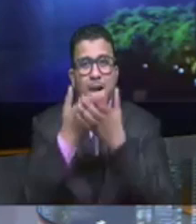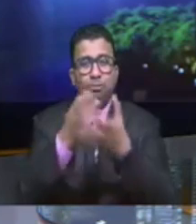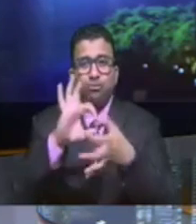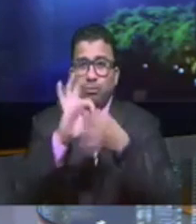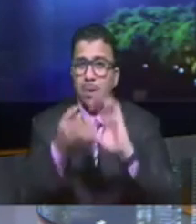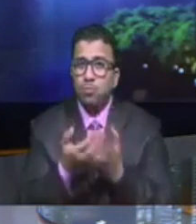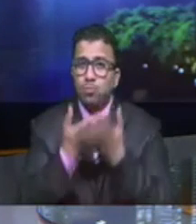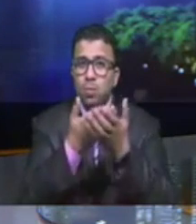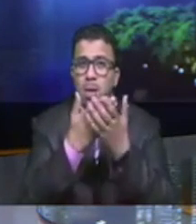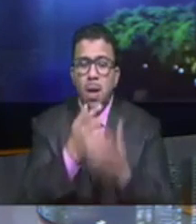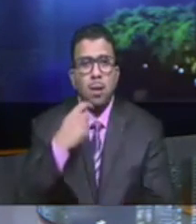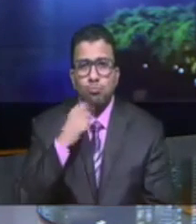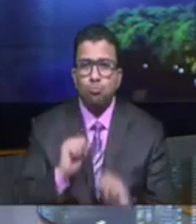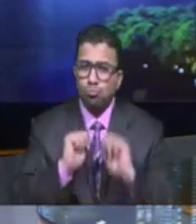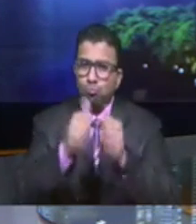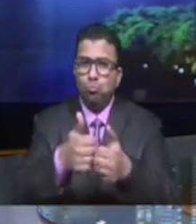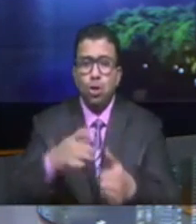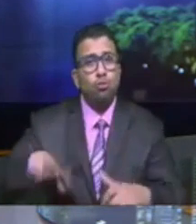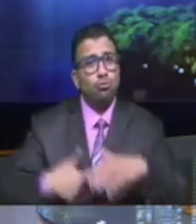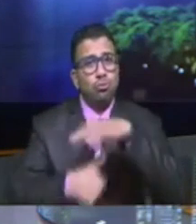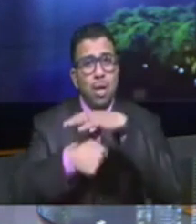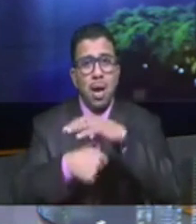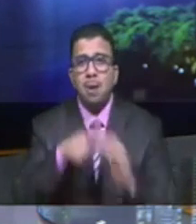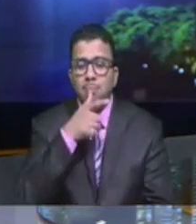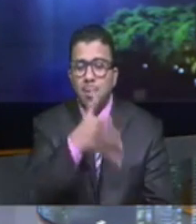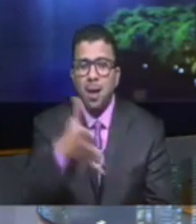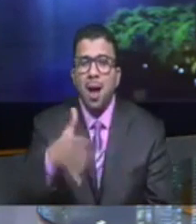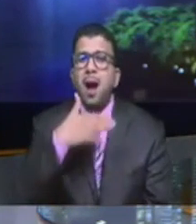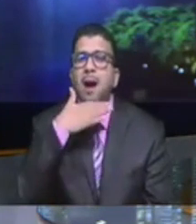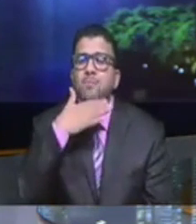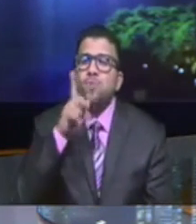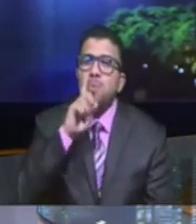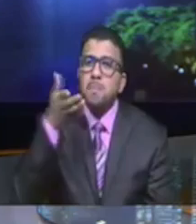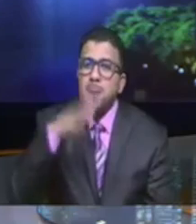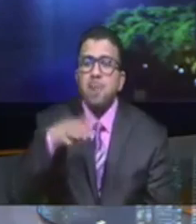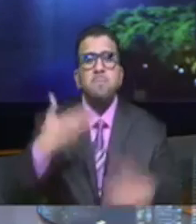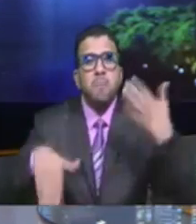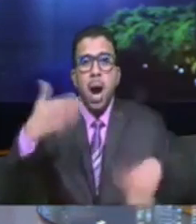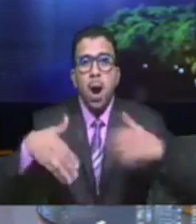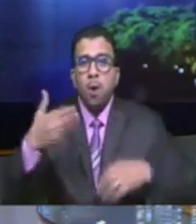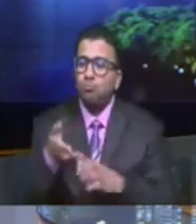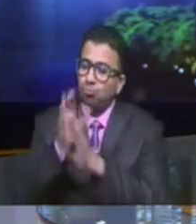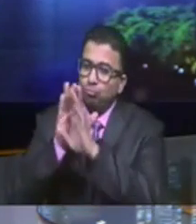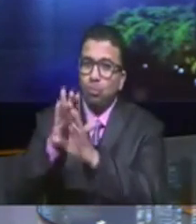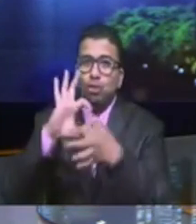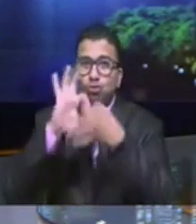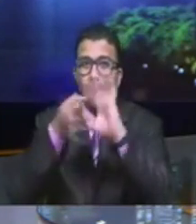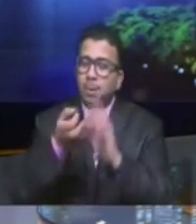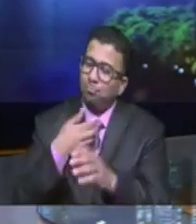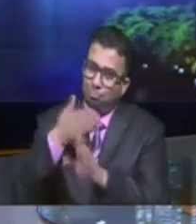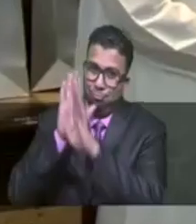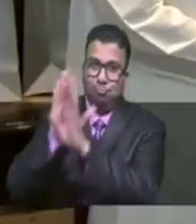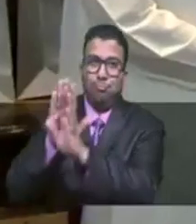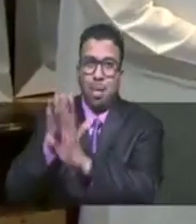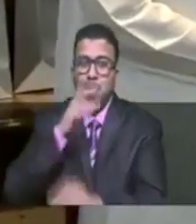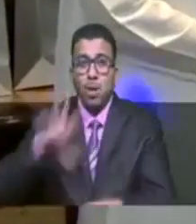والإنسانية، وذلك ضمن مبادرة سموه لتكريم الأيتام والمعاقين التي ترعاهم المؤسسة.